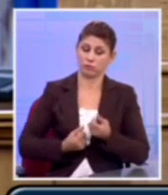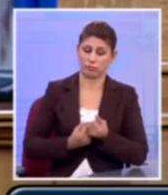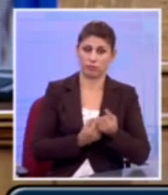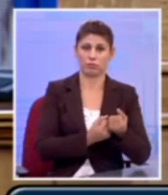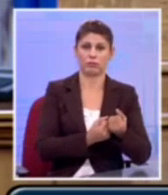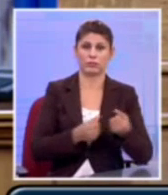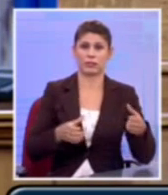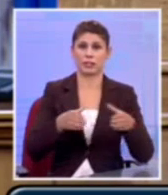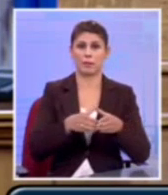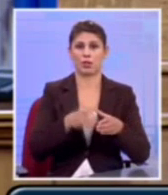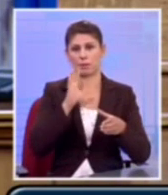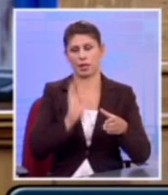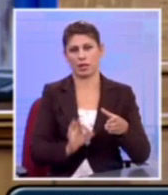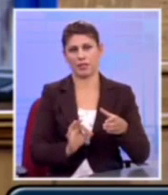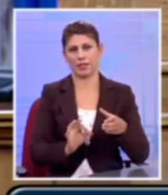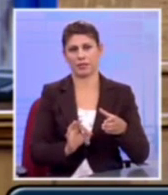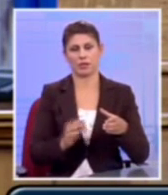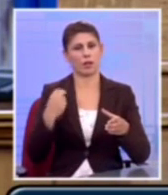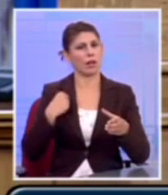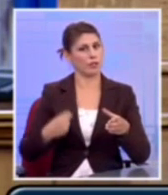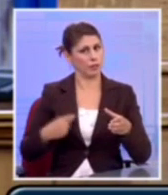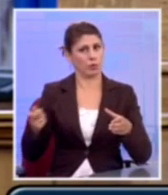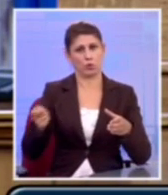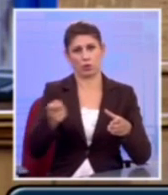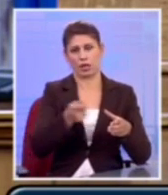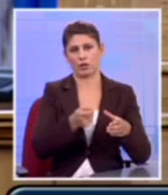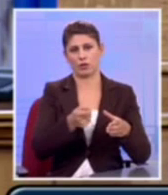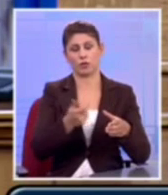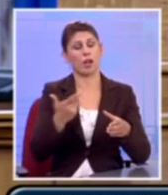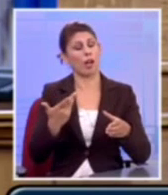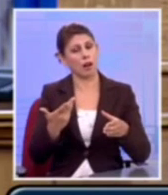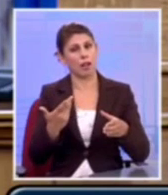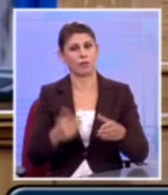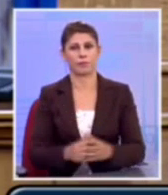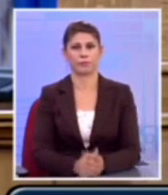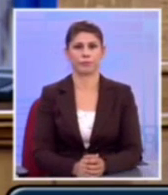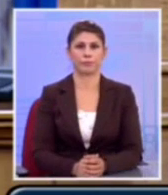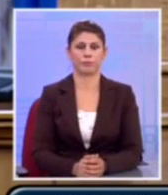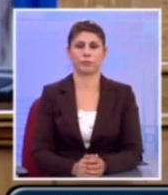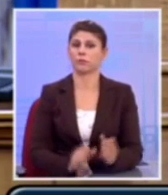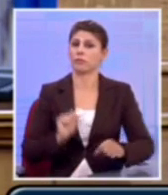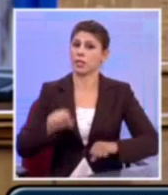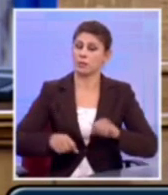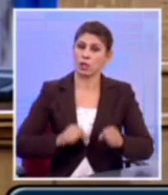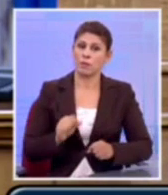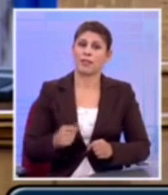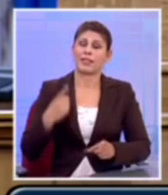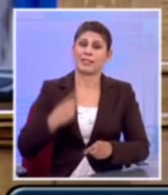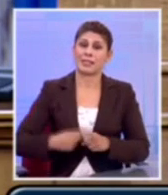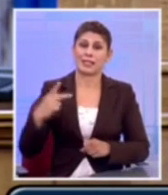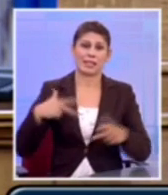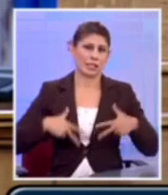στηρίξει την Επιτροπή Αλήθειας Δημοσίου Χρέους, αλλά και τις προσπάθειες της